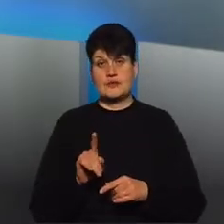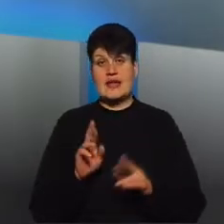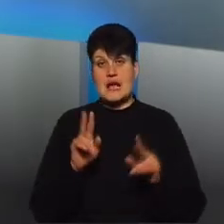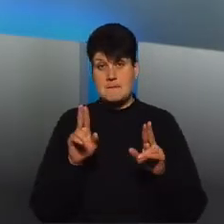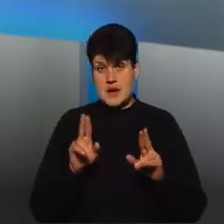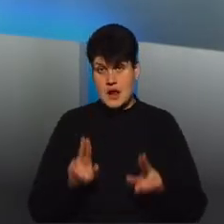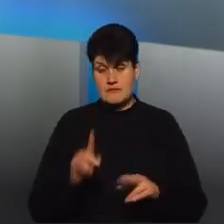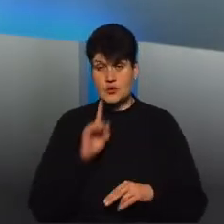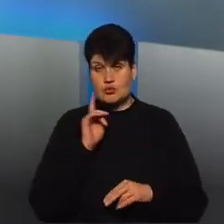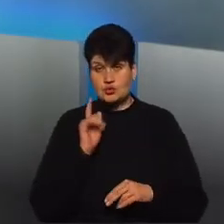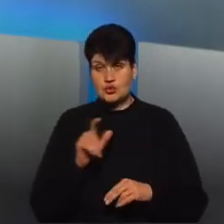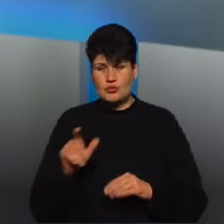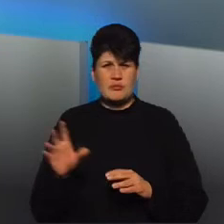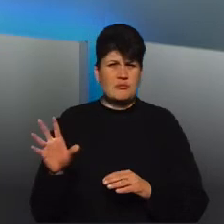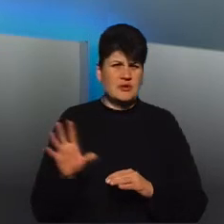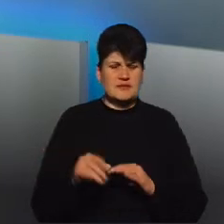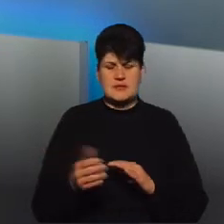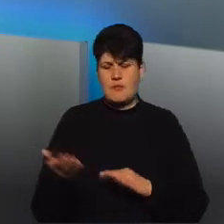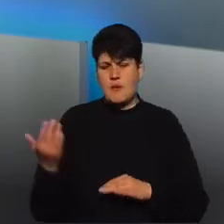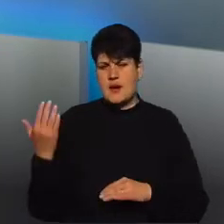всіх попередніх варіантах